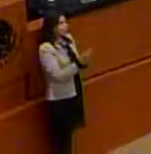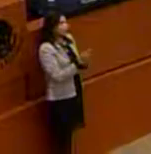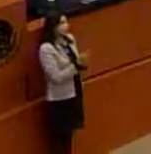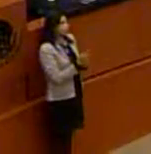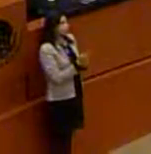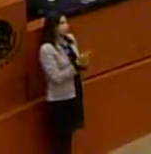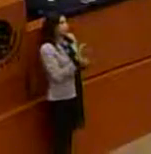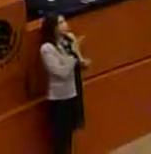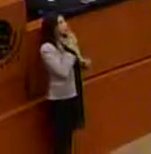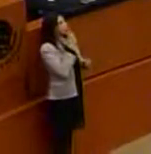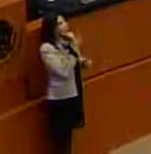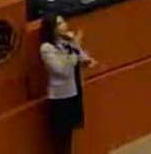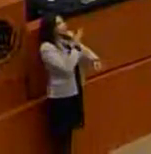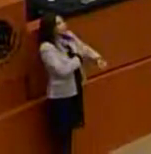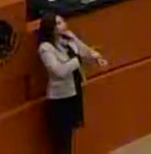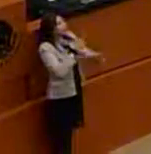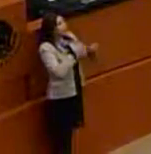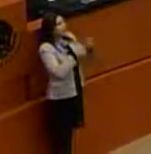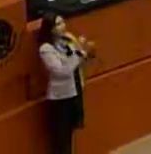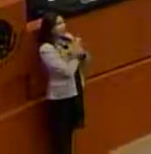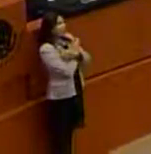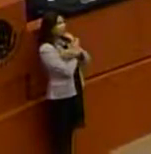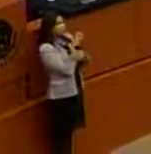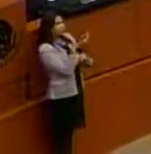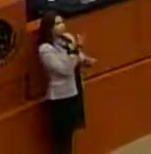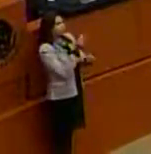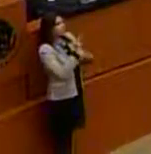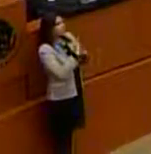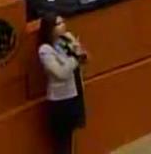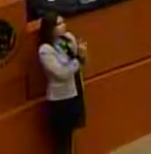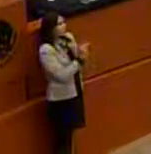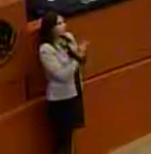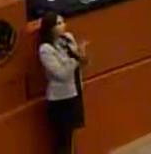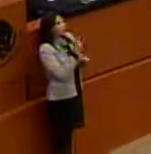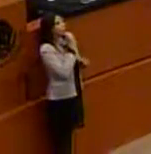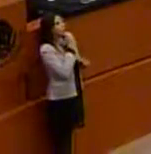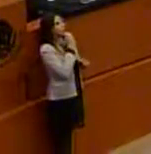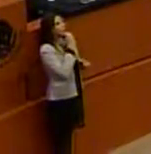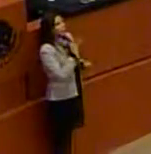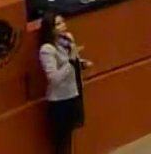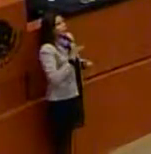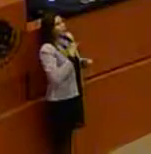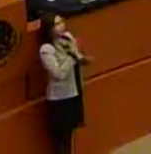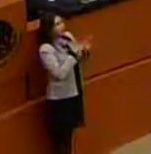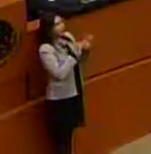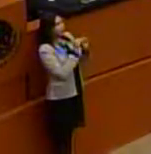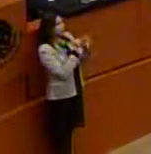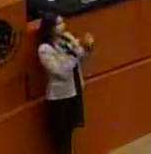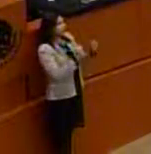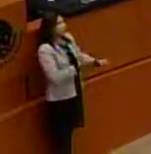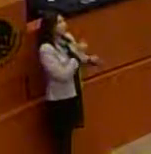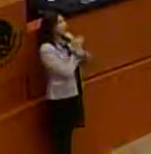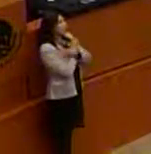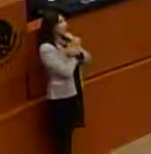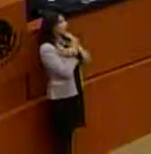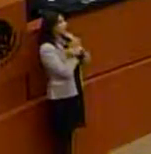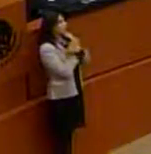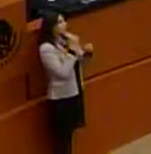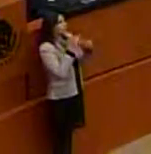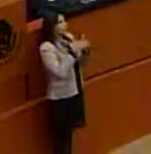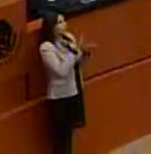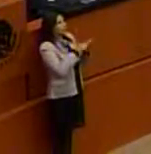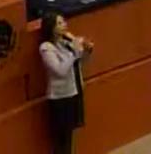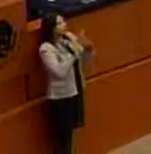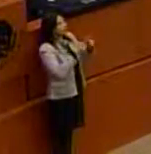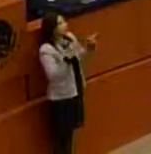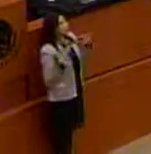de l'éducation dans de nombreux pays. La Finlande a justement un système d'éducation qui laisse une très grande liberté à ses élèves et professeurs. Les